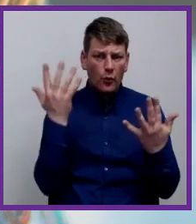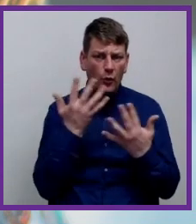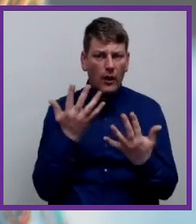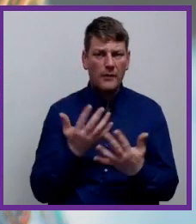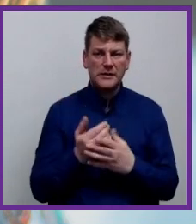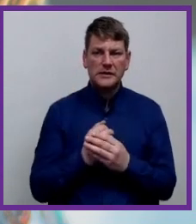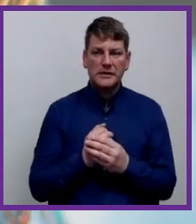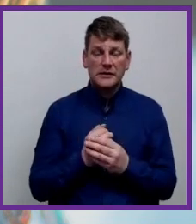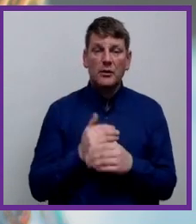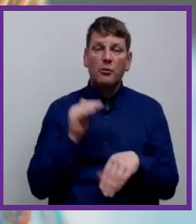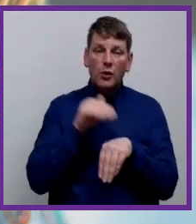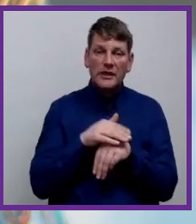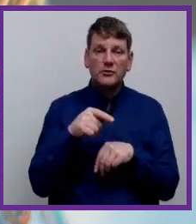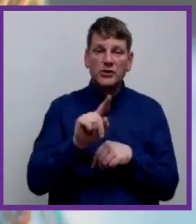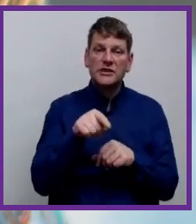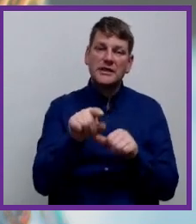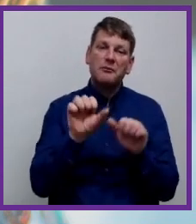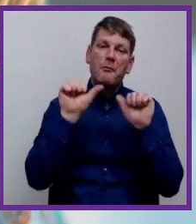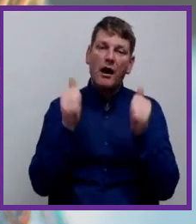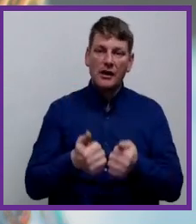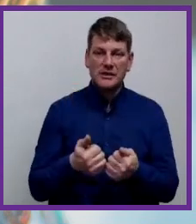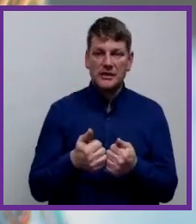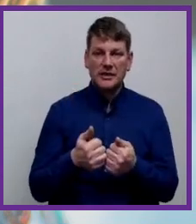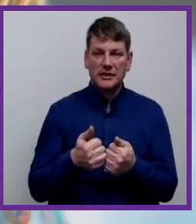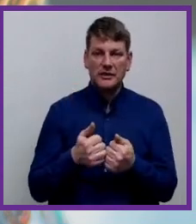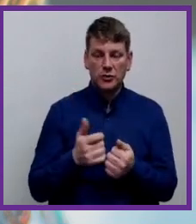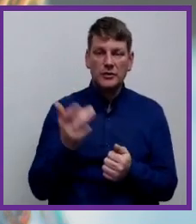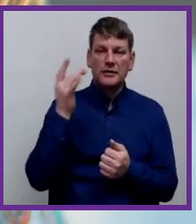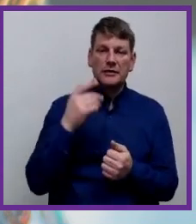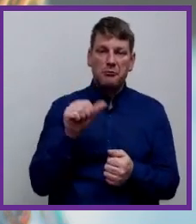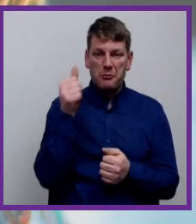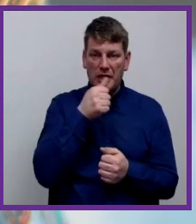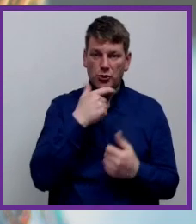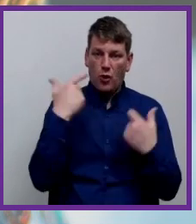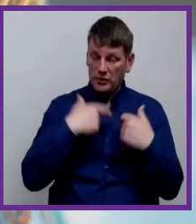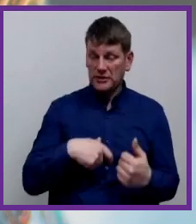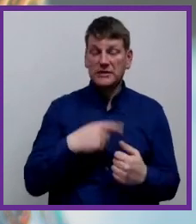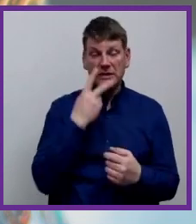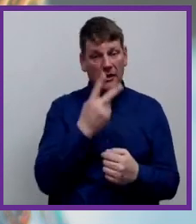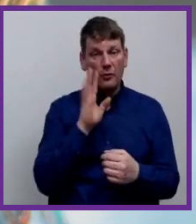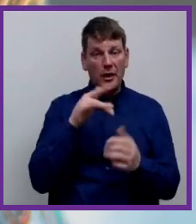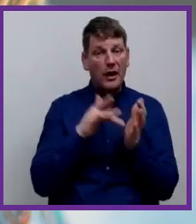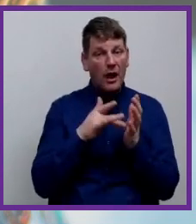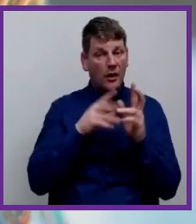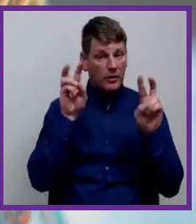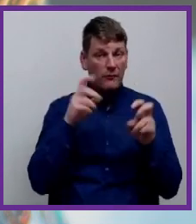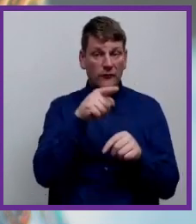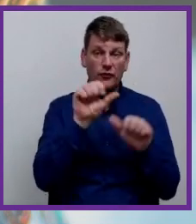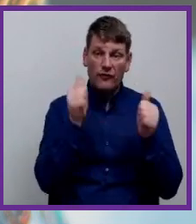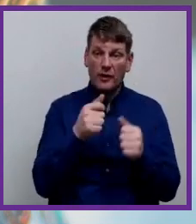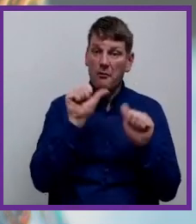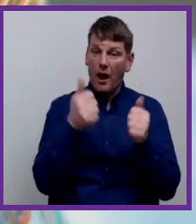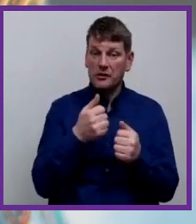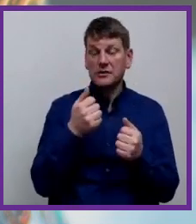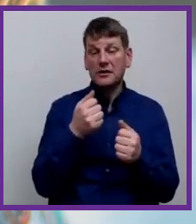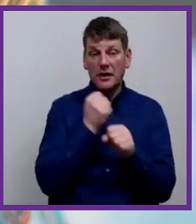tad būtībā šis ir tāds mākslinieka subjektīvs skatījums par kādu tēmu, un tad viņš veido šo te mākslas darbu, kas ir kā tāds